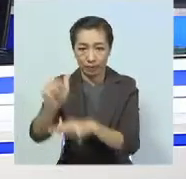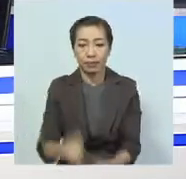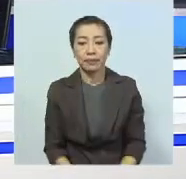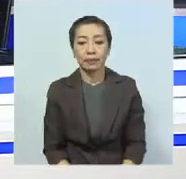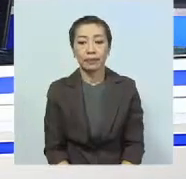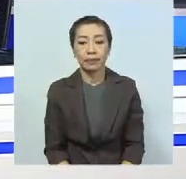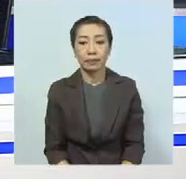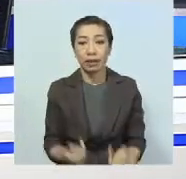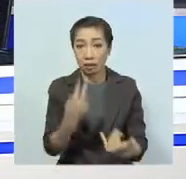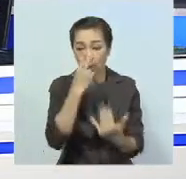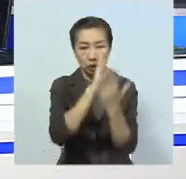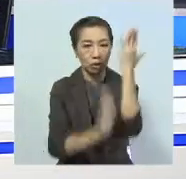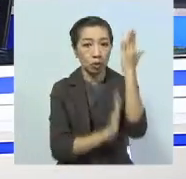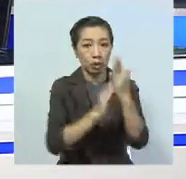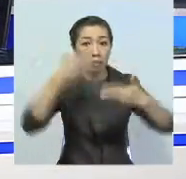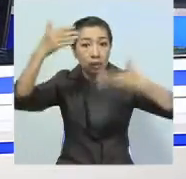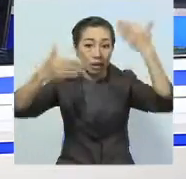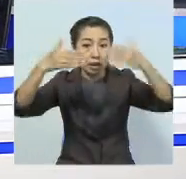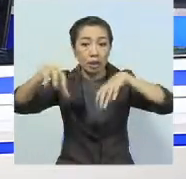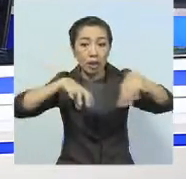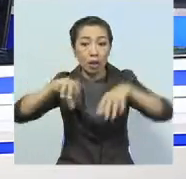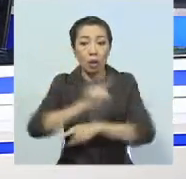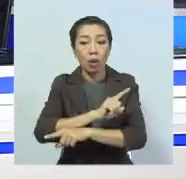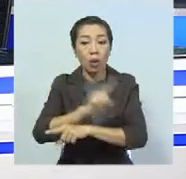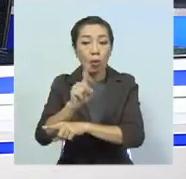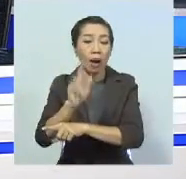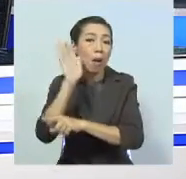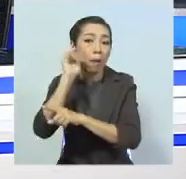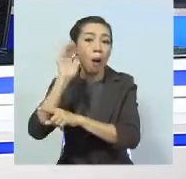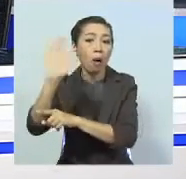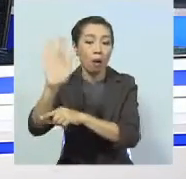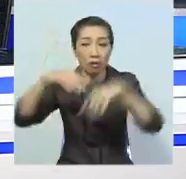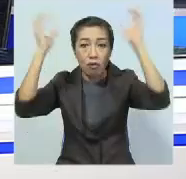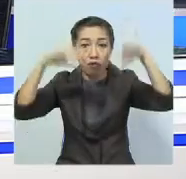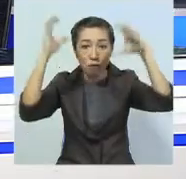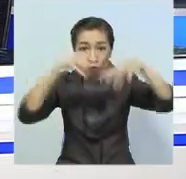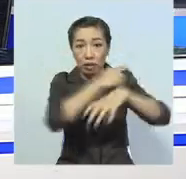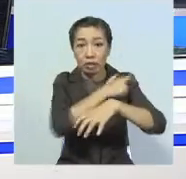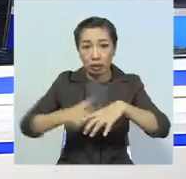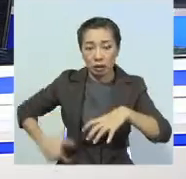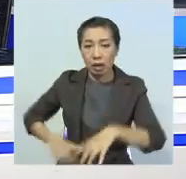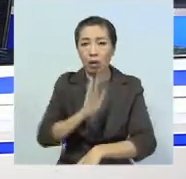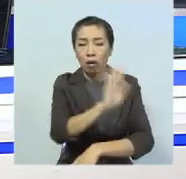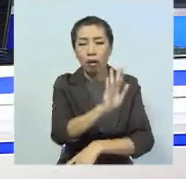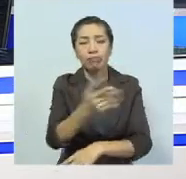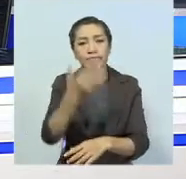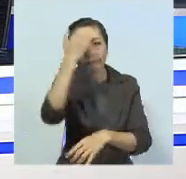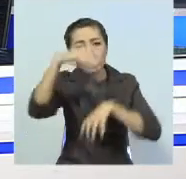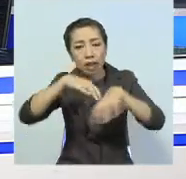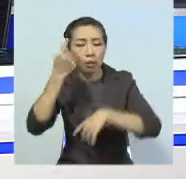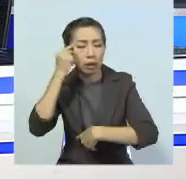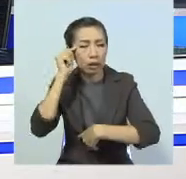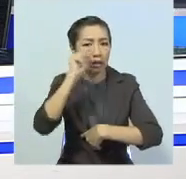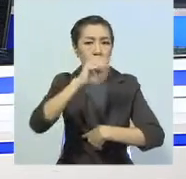ดีๆกันบ้างค่ะทั่วประเทศพร้อมใจกันจัดกิจกรรมเนื่องในวันพระบิดาแห่งฝนหลวงนะคะเพื่อน้อมรำลึกถึงพระมหากรุ